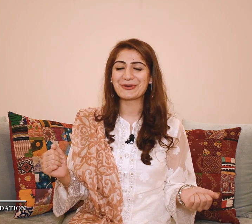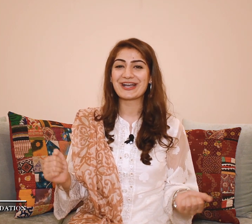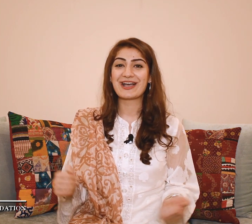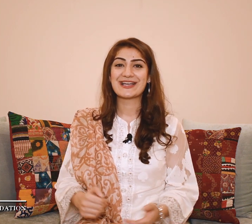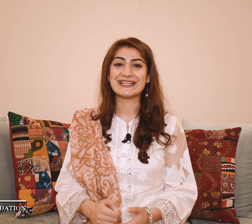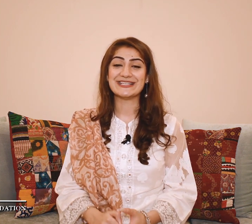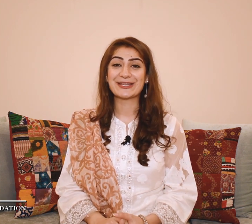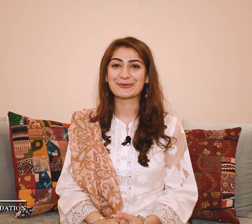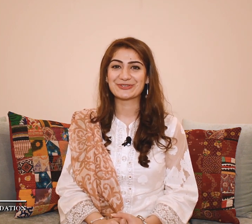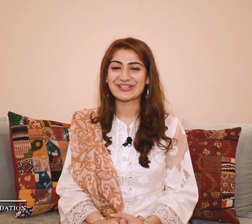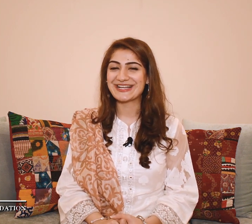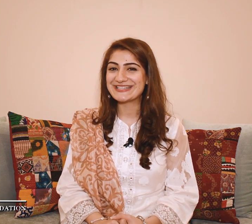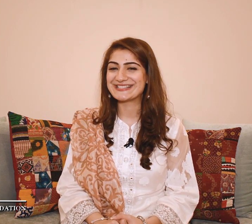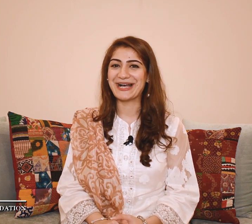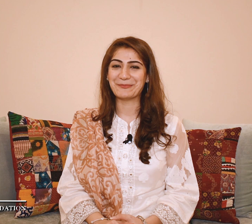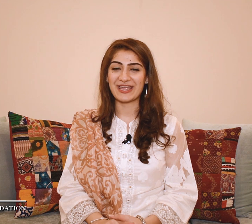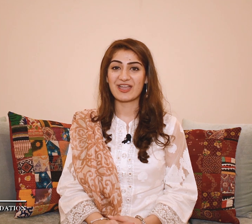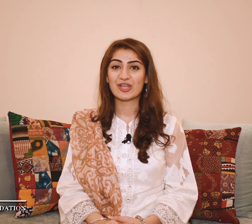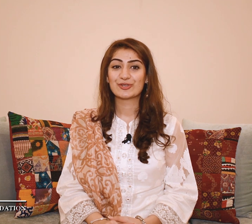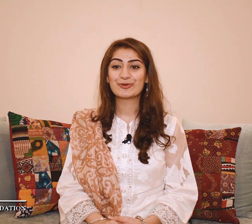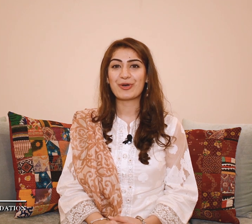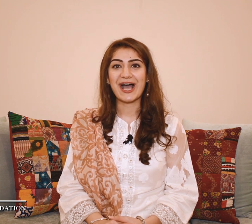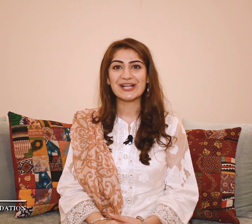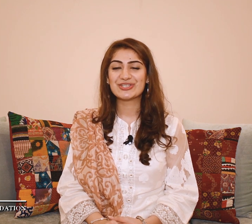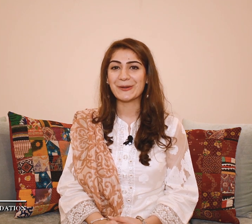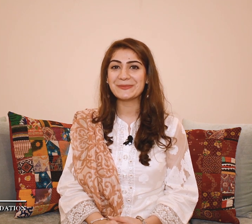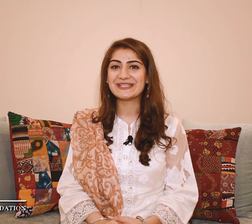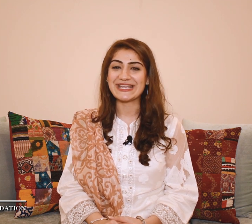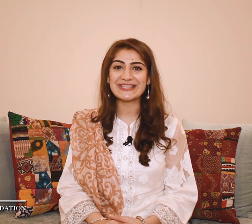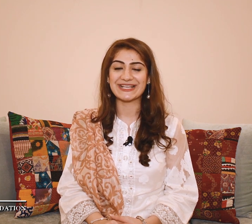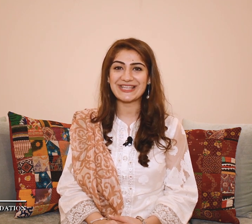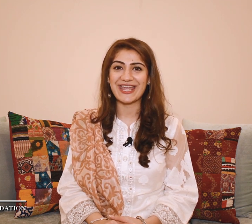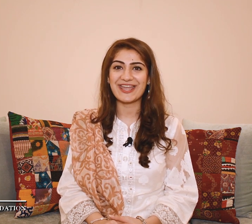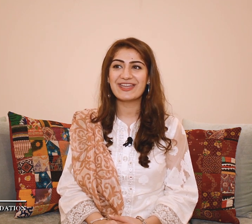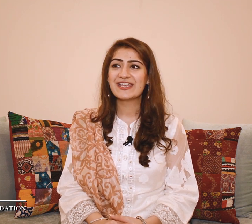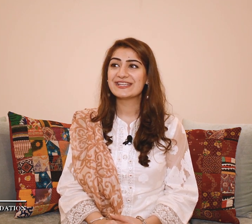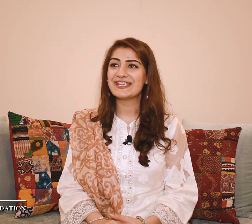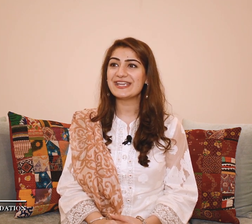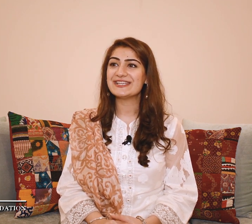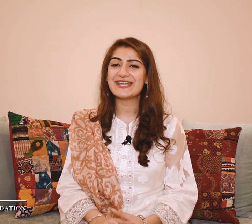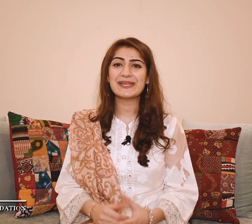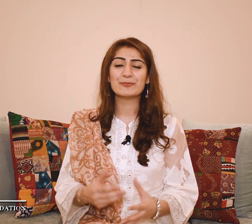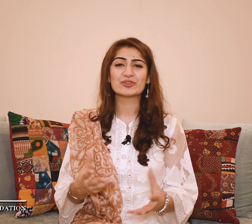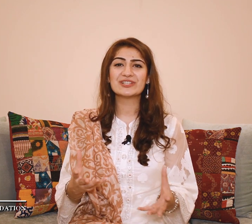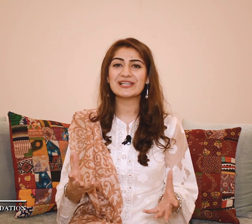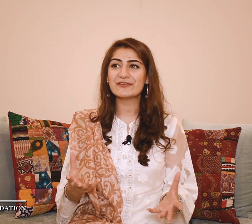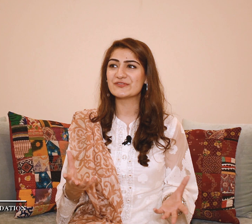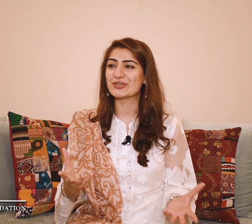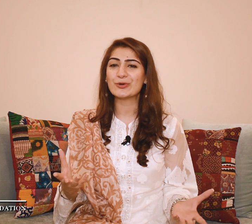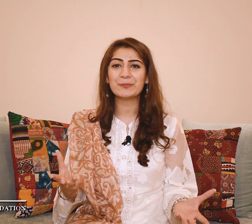रखा हो सुरक्षा इंतजाम तो आज हम देखते हैं कि यह